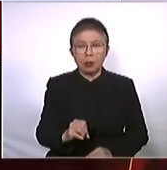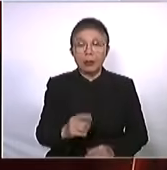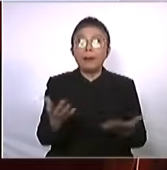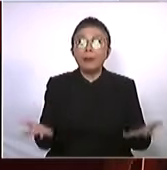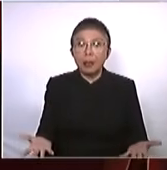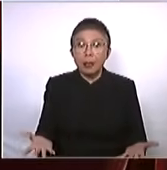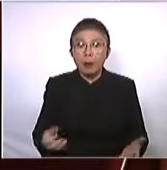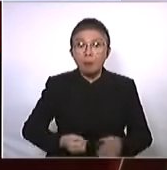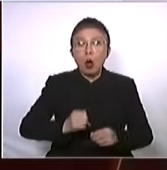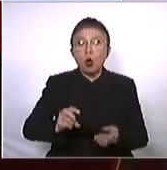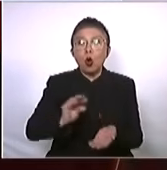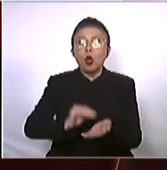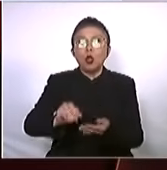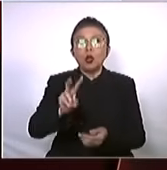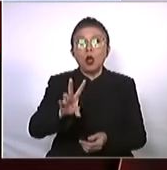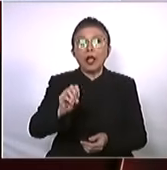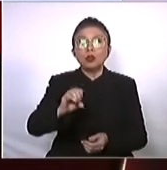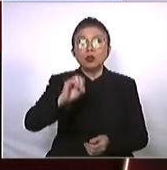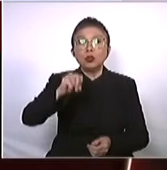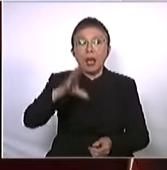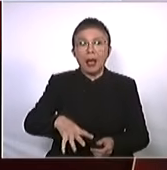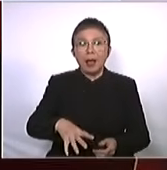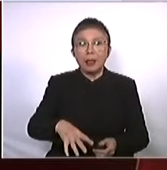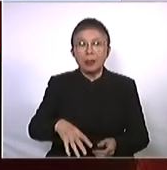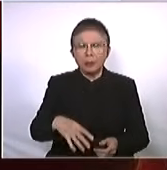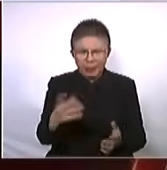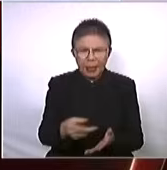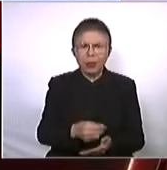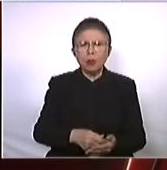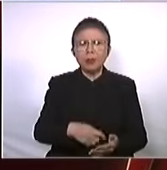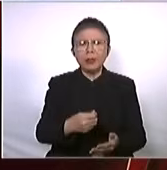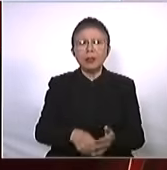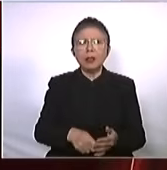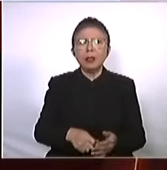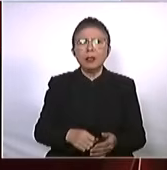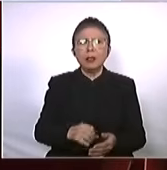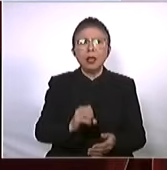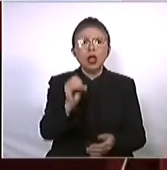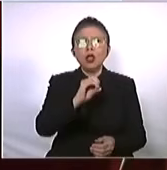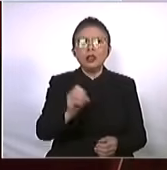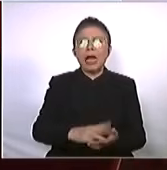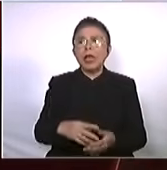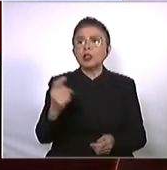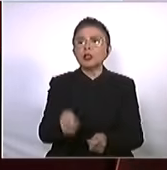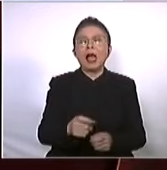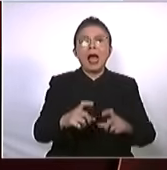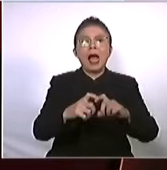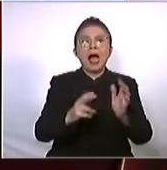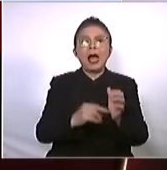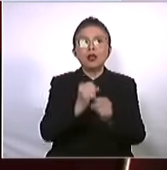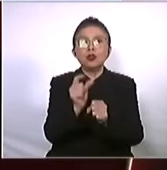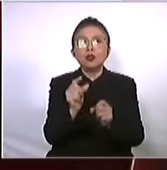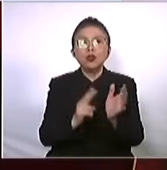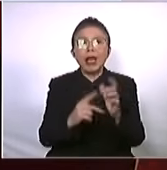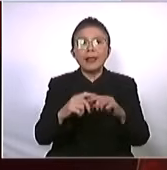pengin modal R juta kur tanpa agunan gak ada yang memberatkan